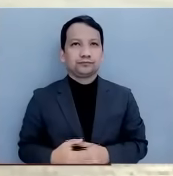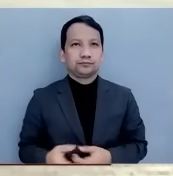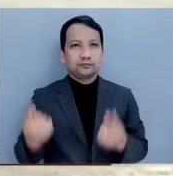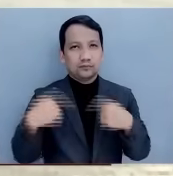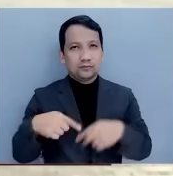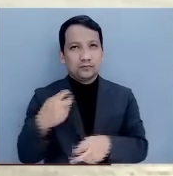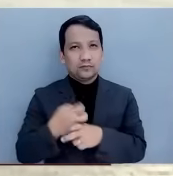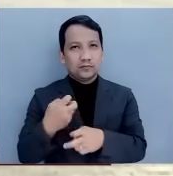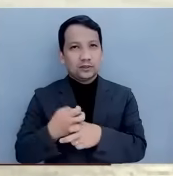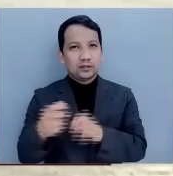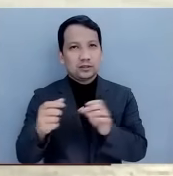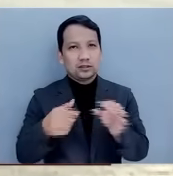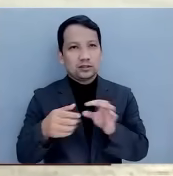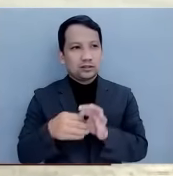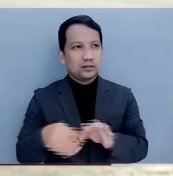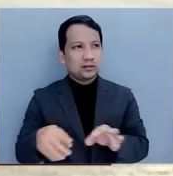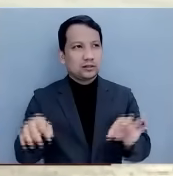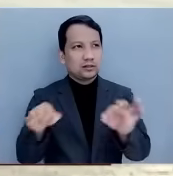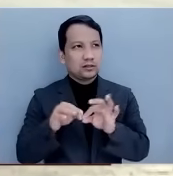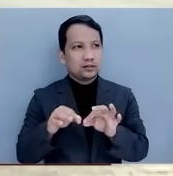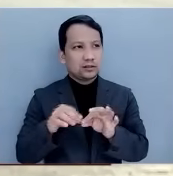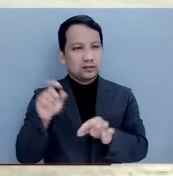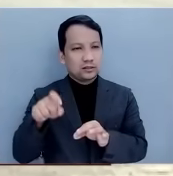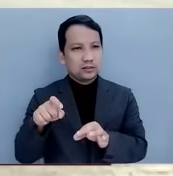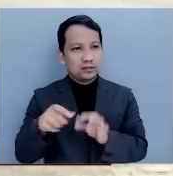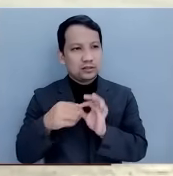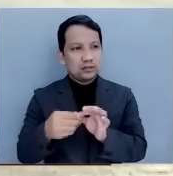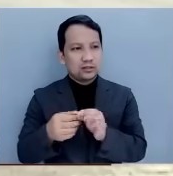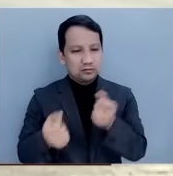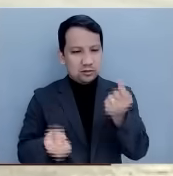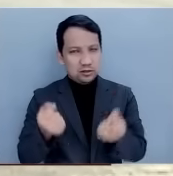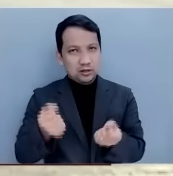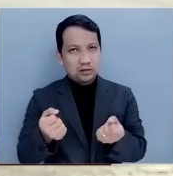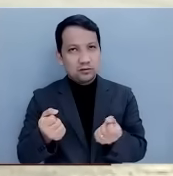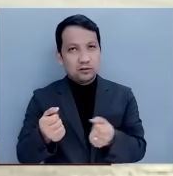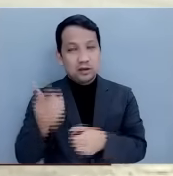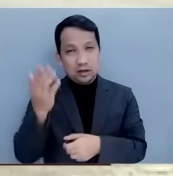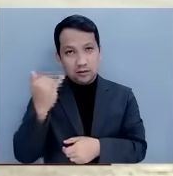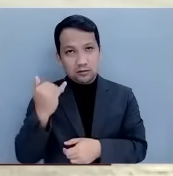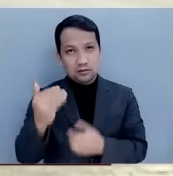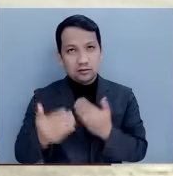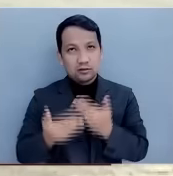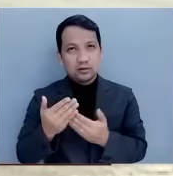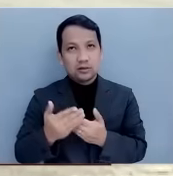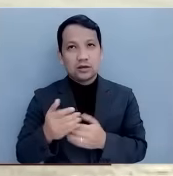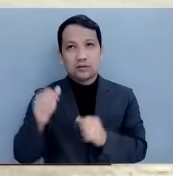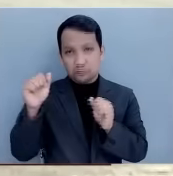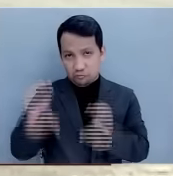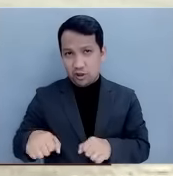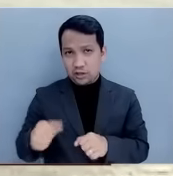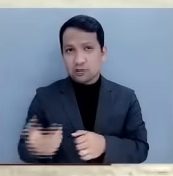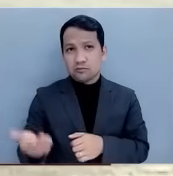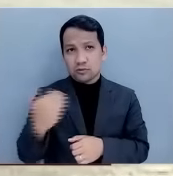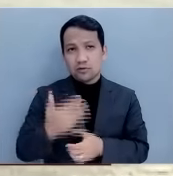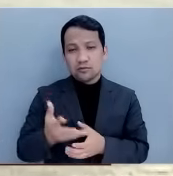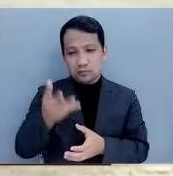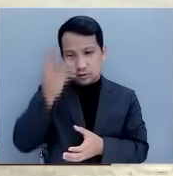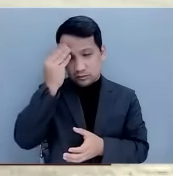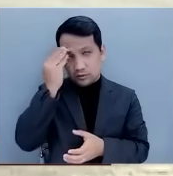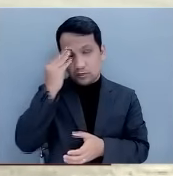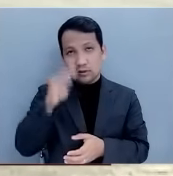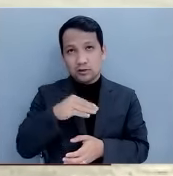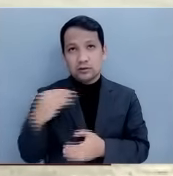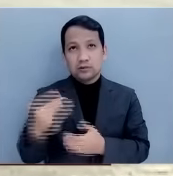mahirap gawin na talagang kailangan ng matinding skill sa pagmamaneho. Pero alam nyo ba, kahit sino ay pwedeng matuto. Kaya